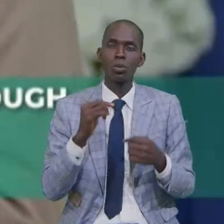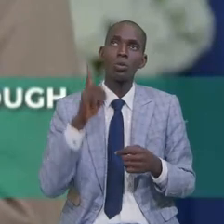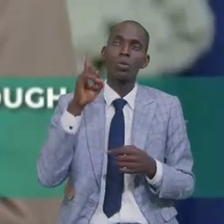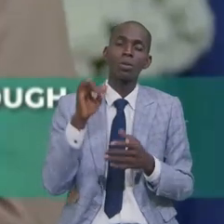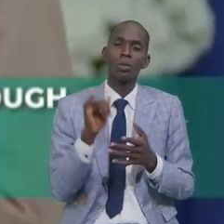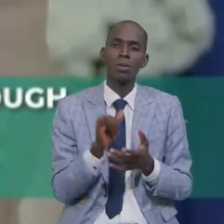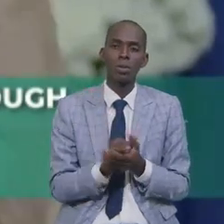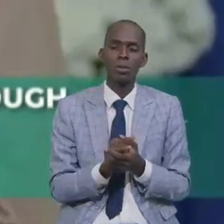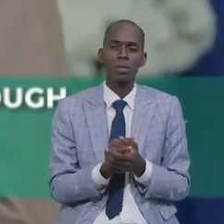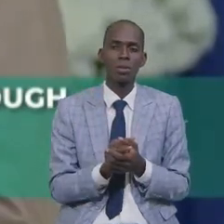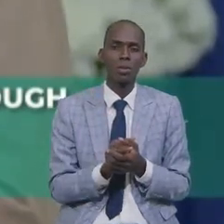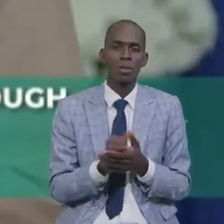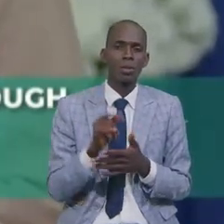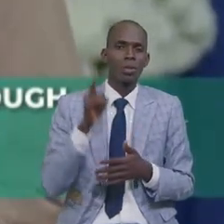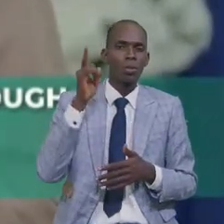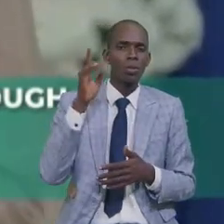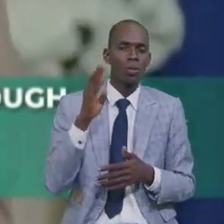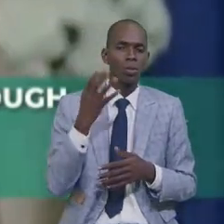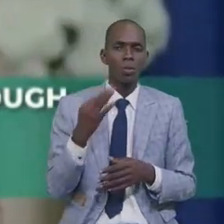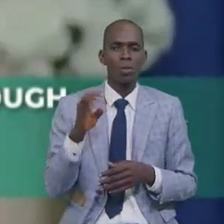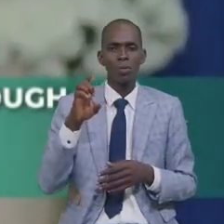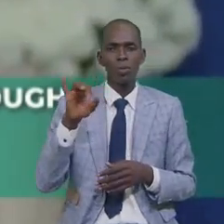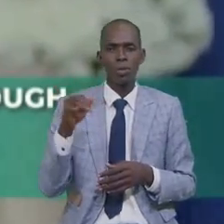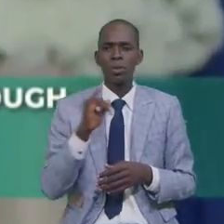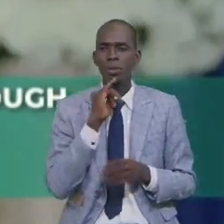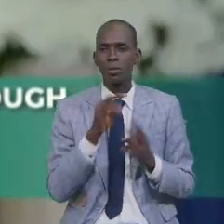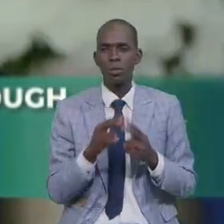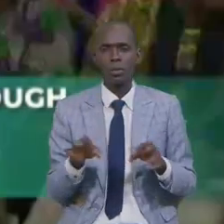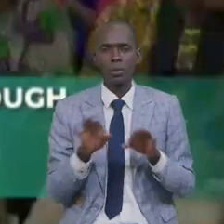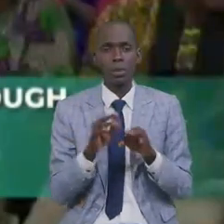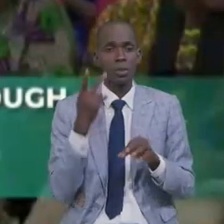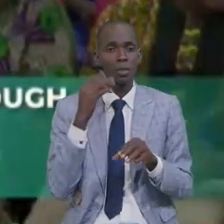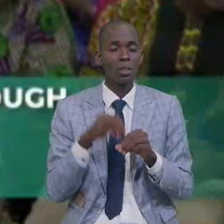Celui qui a le manteau d'Élie est important.